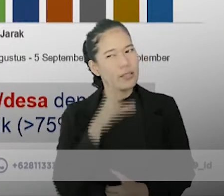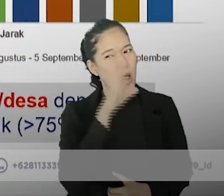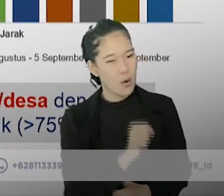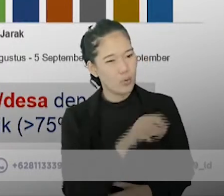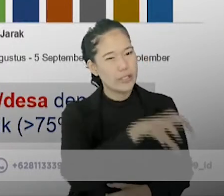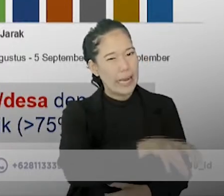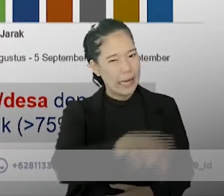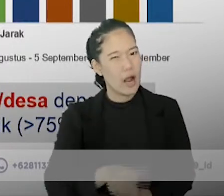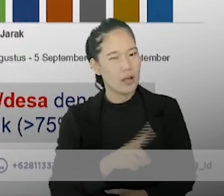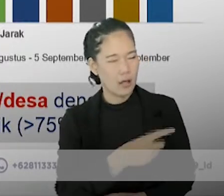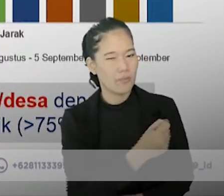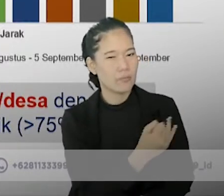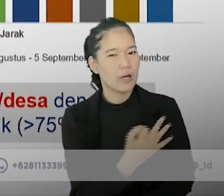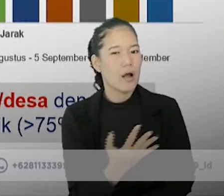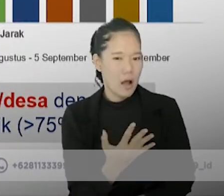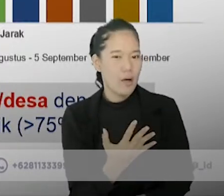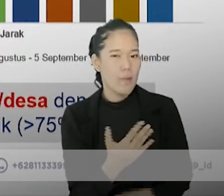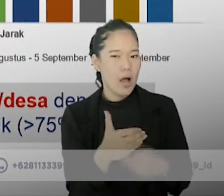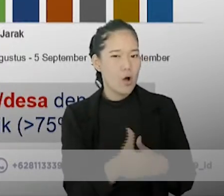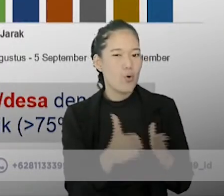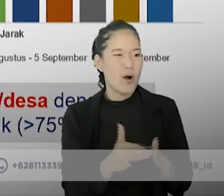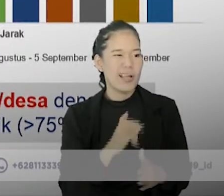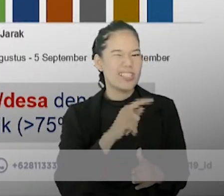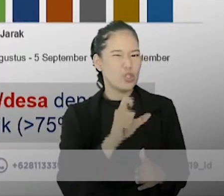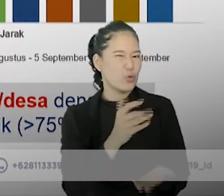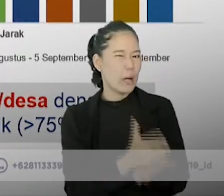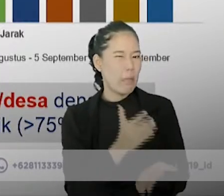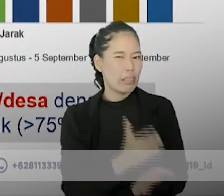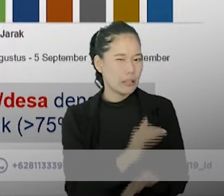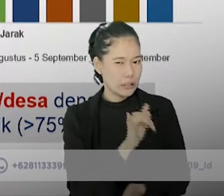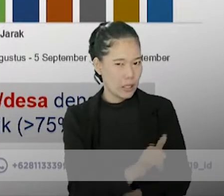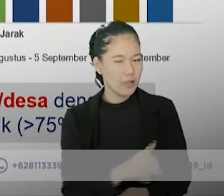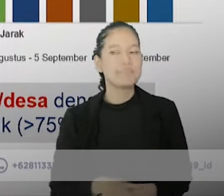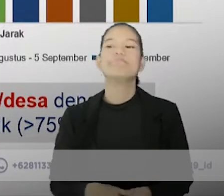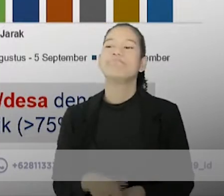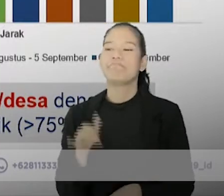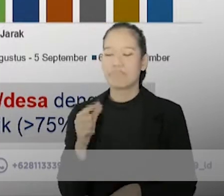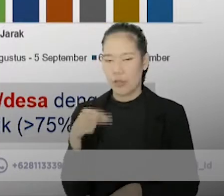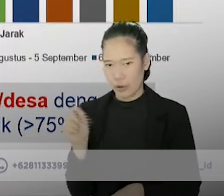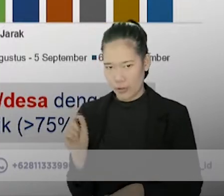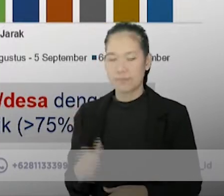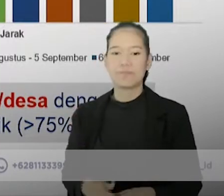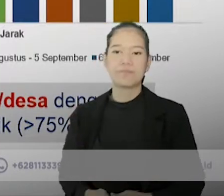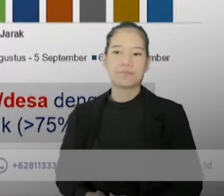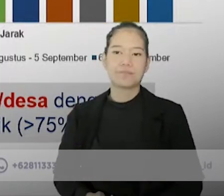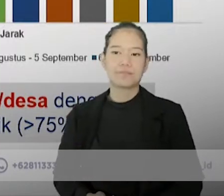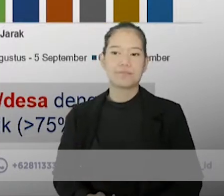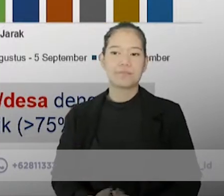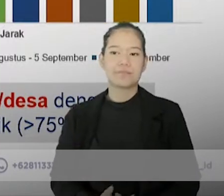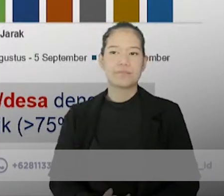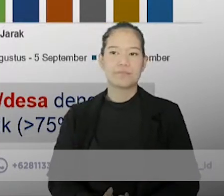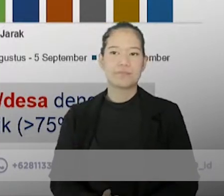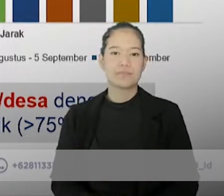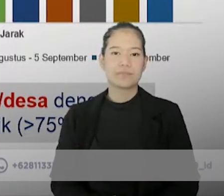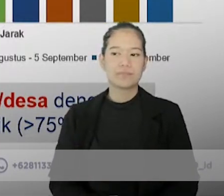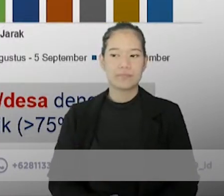yakni Bali dan Aceh. Data Satgas Penanganan COVID-19 pada Rabu 15 September 2021